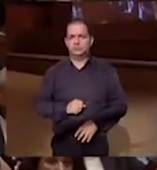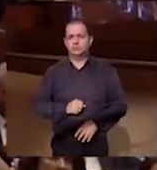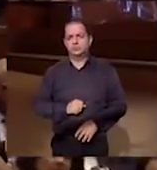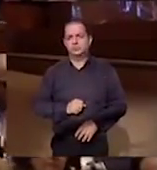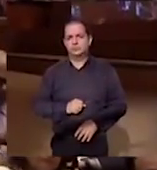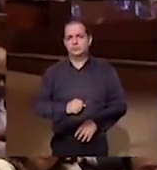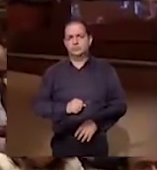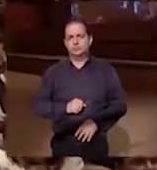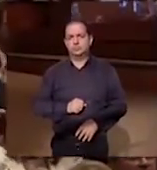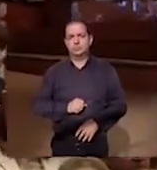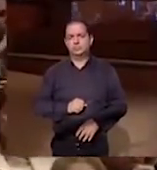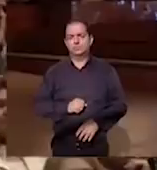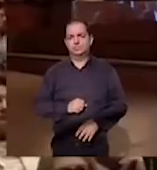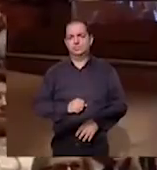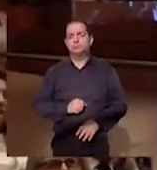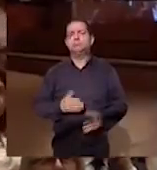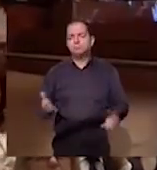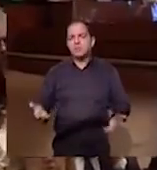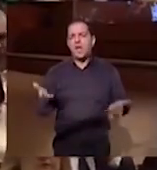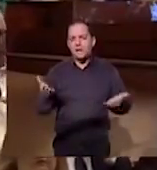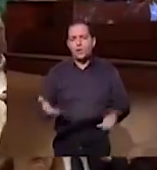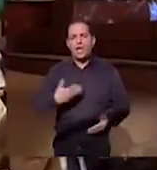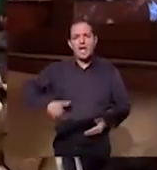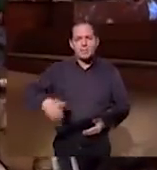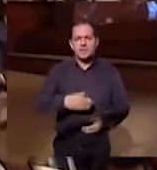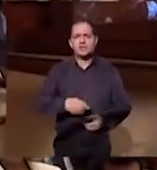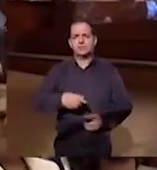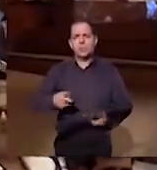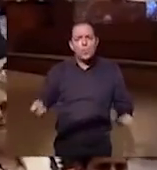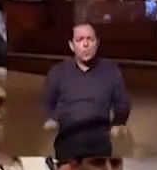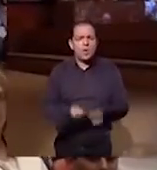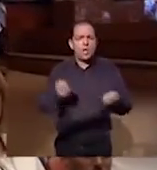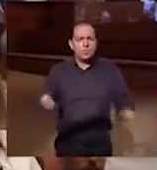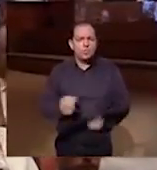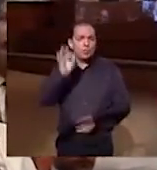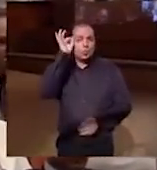ότι αυτό προσπαθήσαμε να κάνουμε δουλεύοντας υπέρ της λύσης,